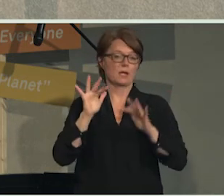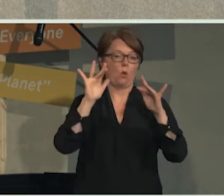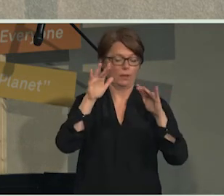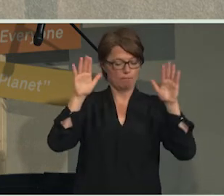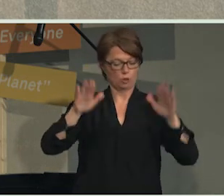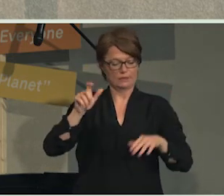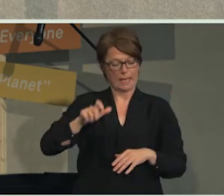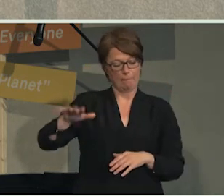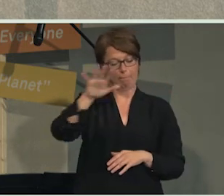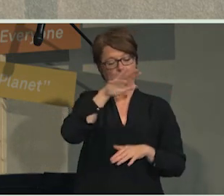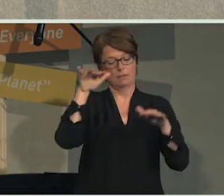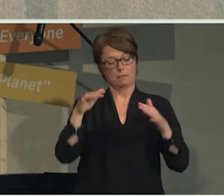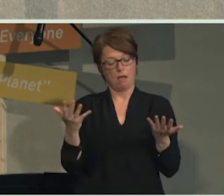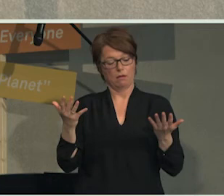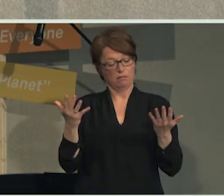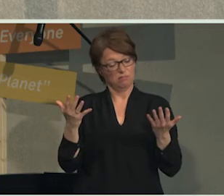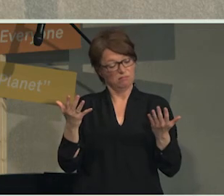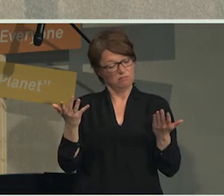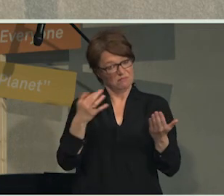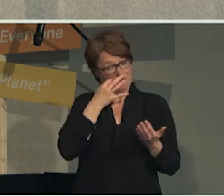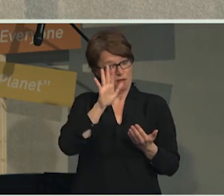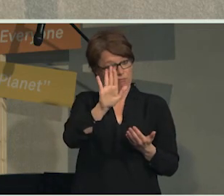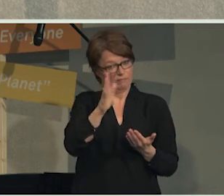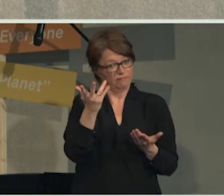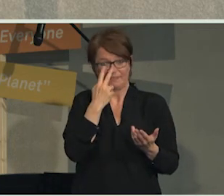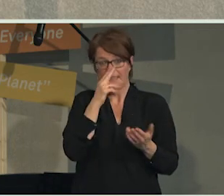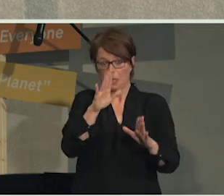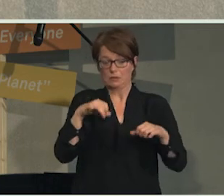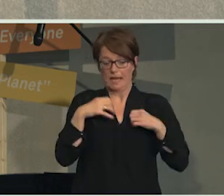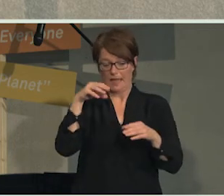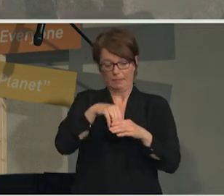rechten Rand, sondern aus der Mitte der Gesellschaft.